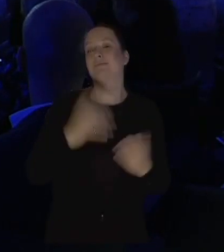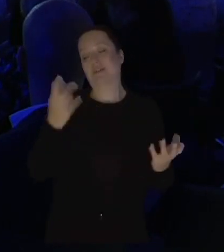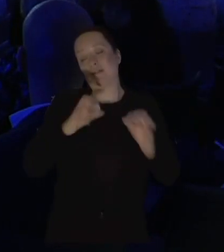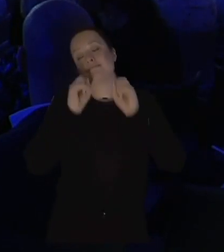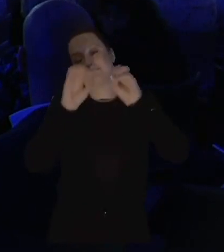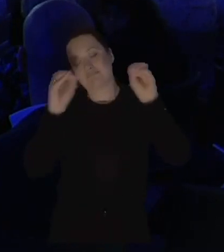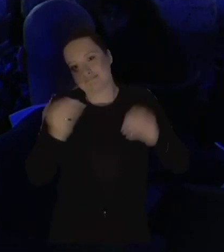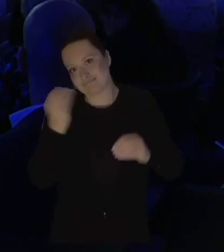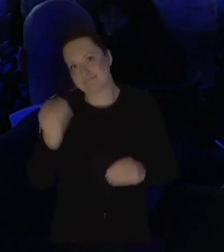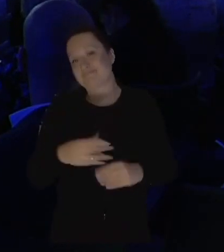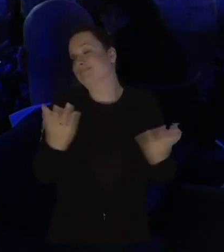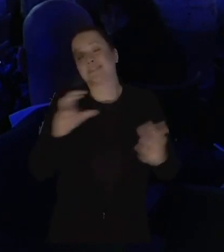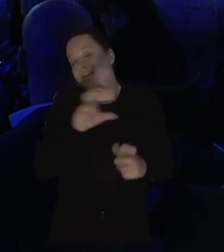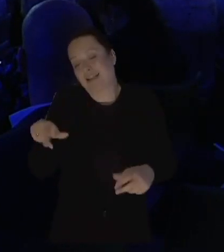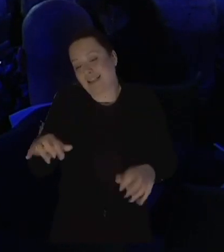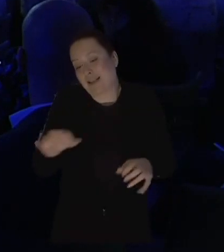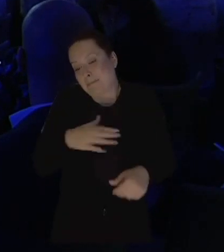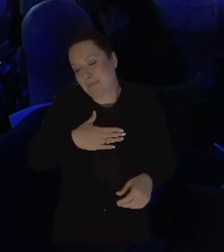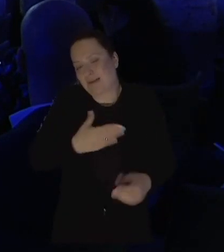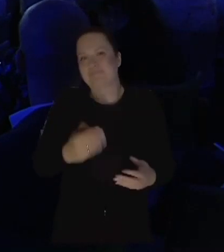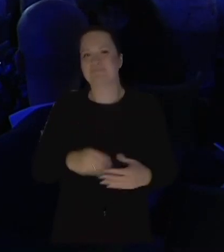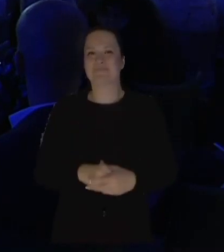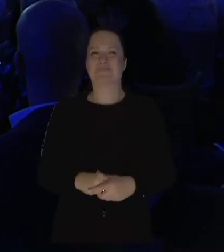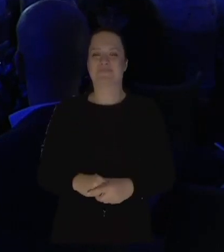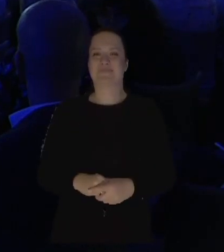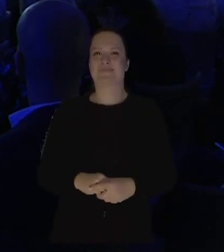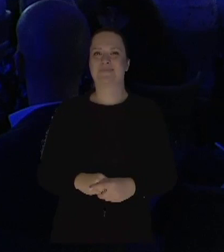w takich czasach żyjemy.